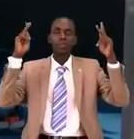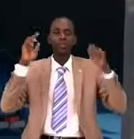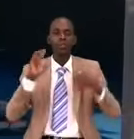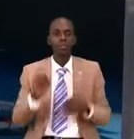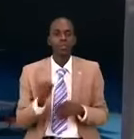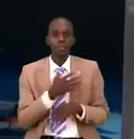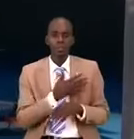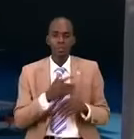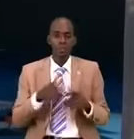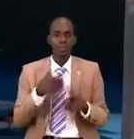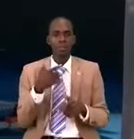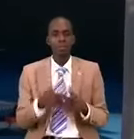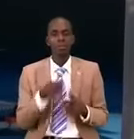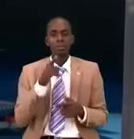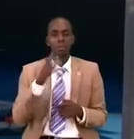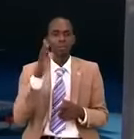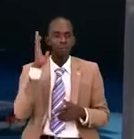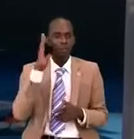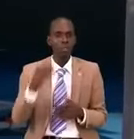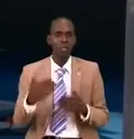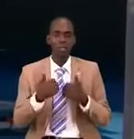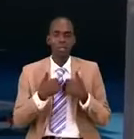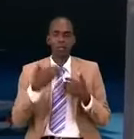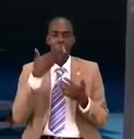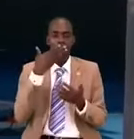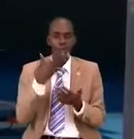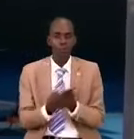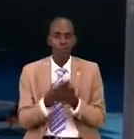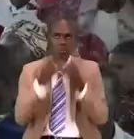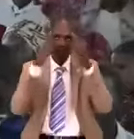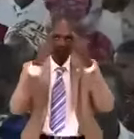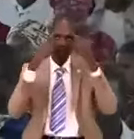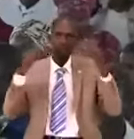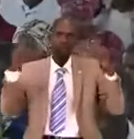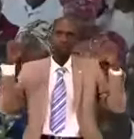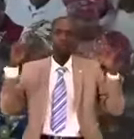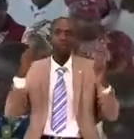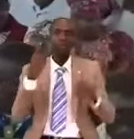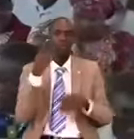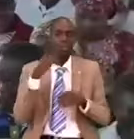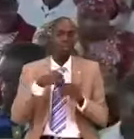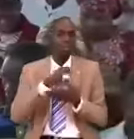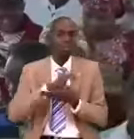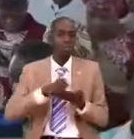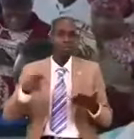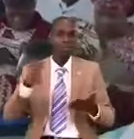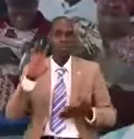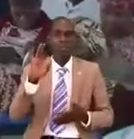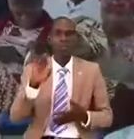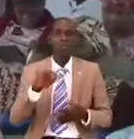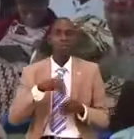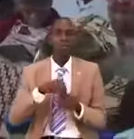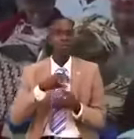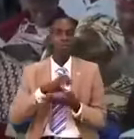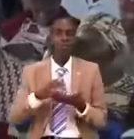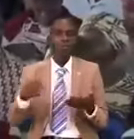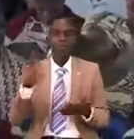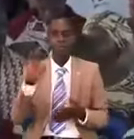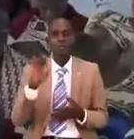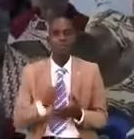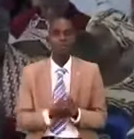verset 9 verset 9 ne t'ai-je pas donner ce tordre